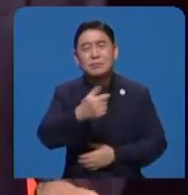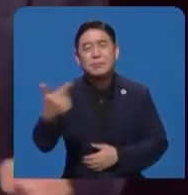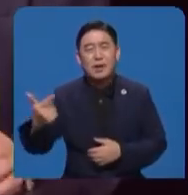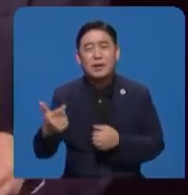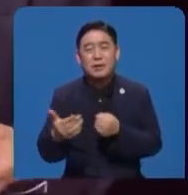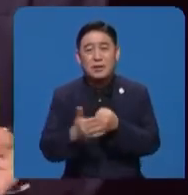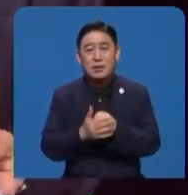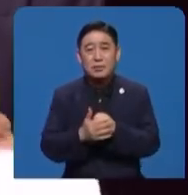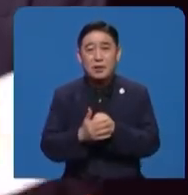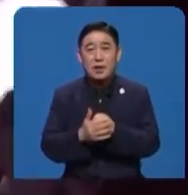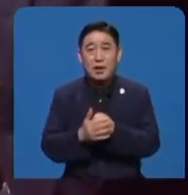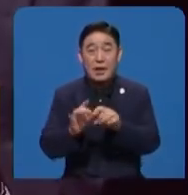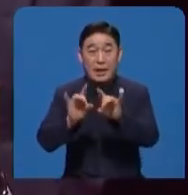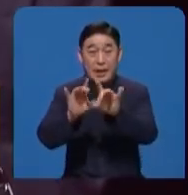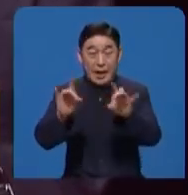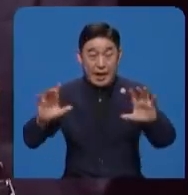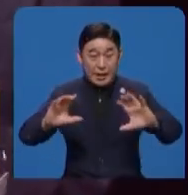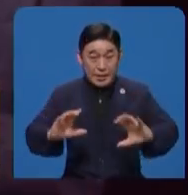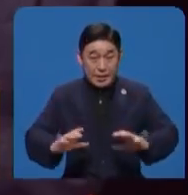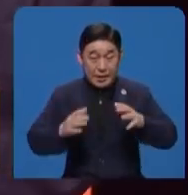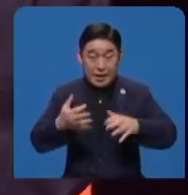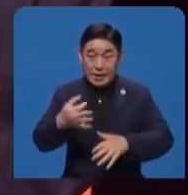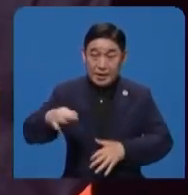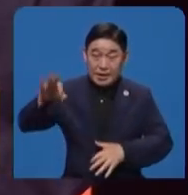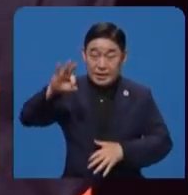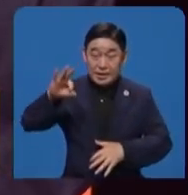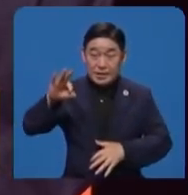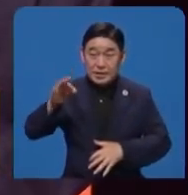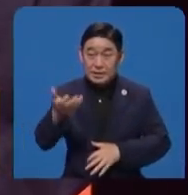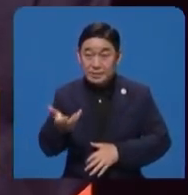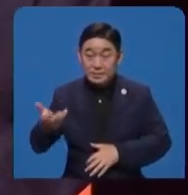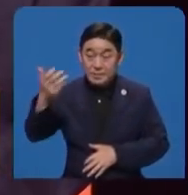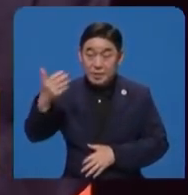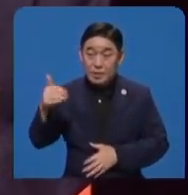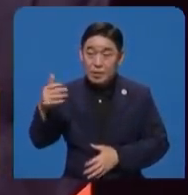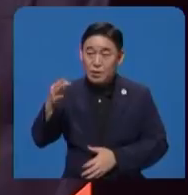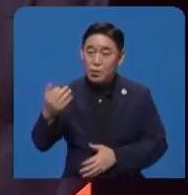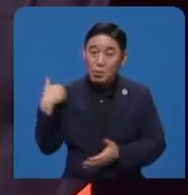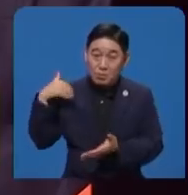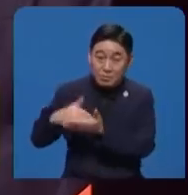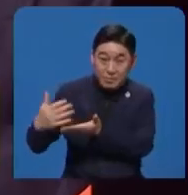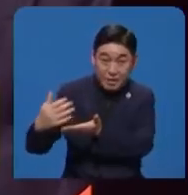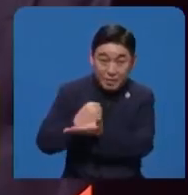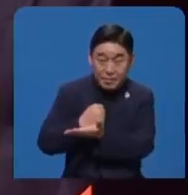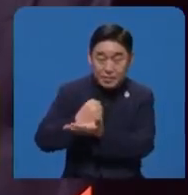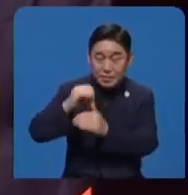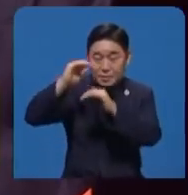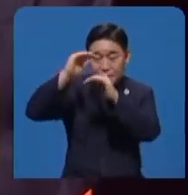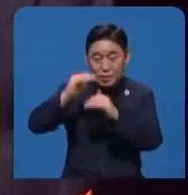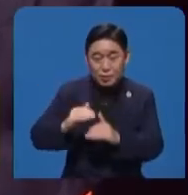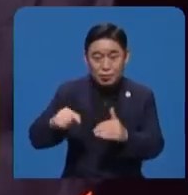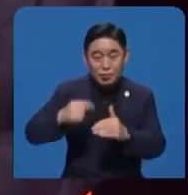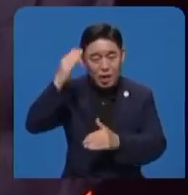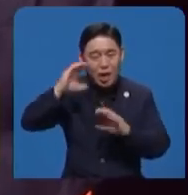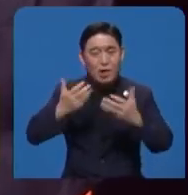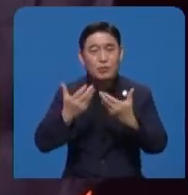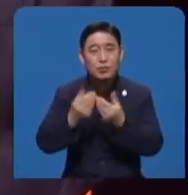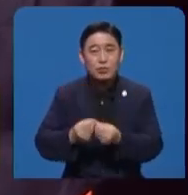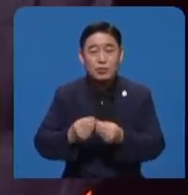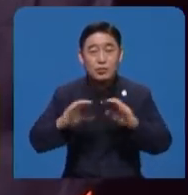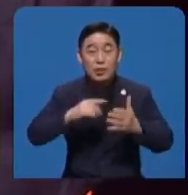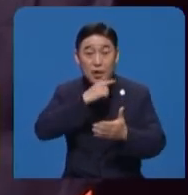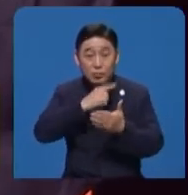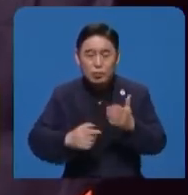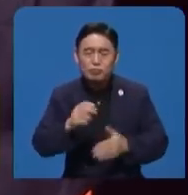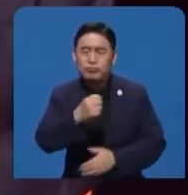그 돈을 각 나라가 금리를 올려가지고 회수하는 과정에서 우리 같은 경우에는 지금